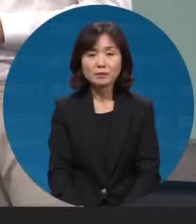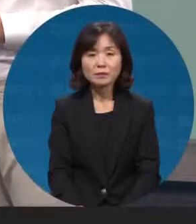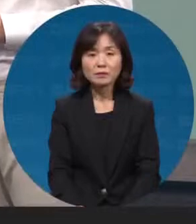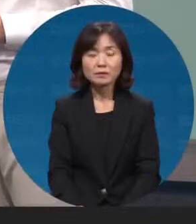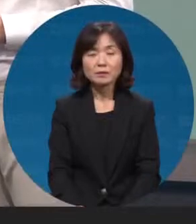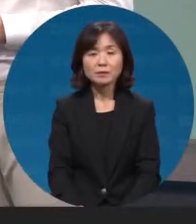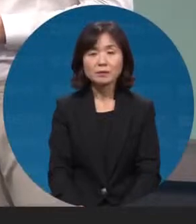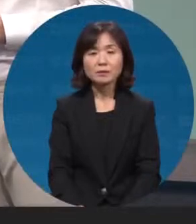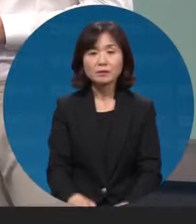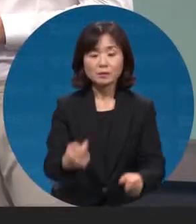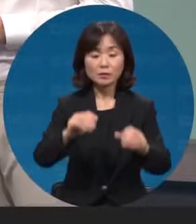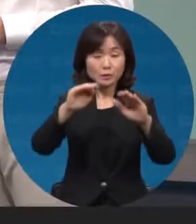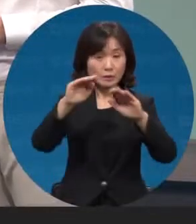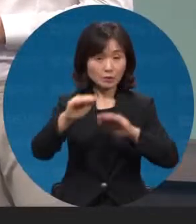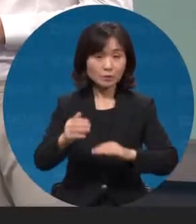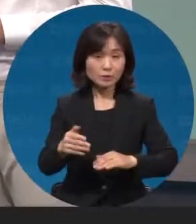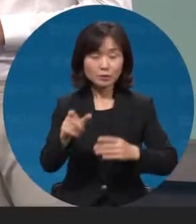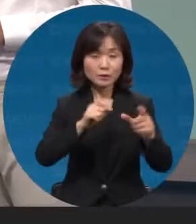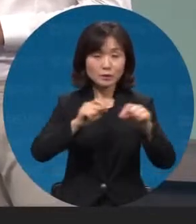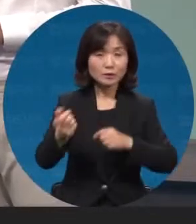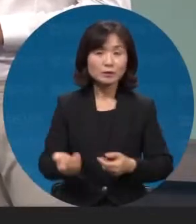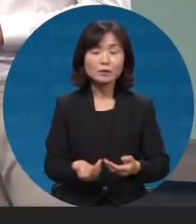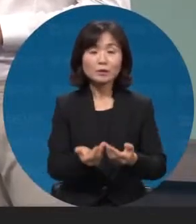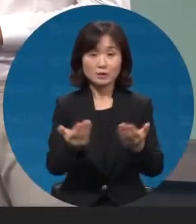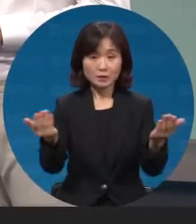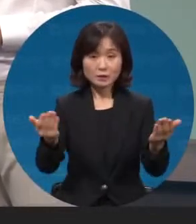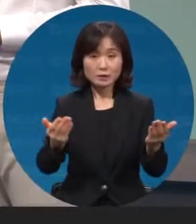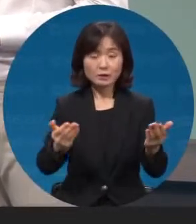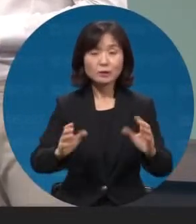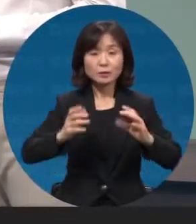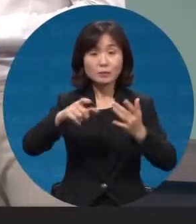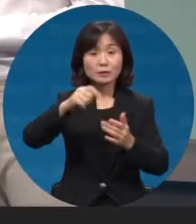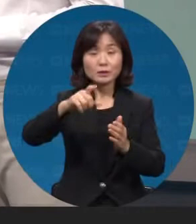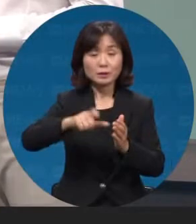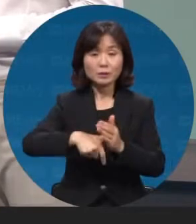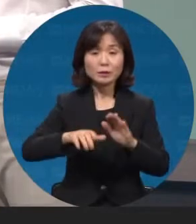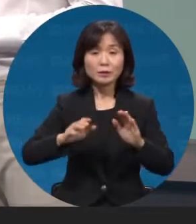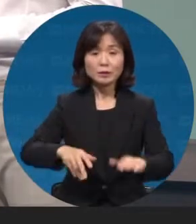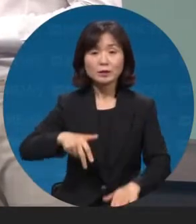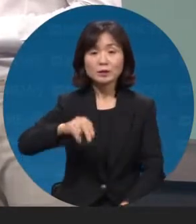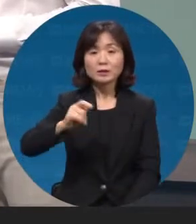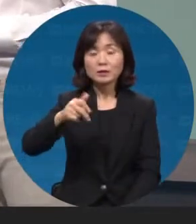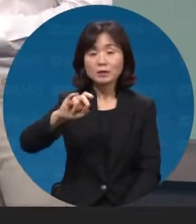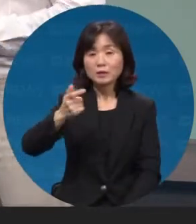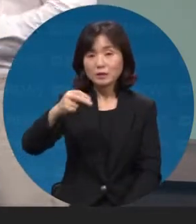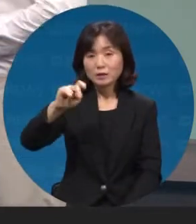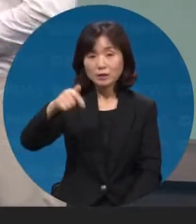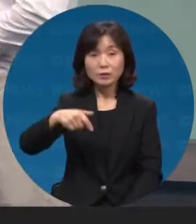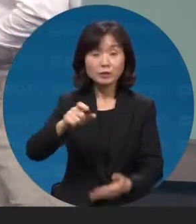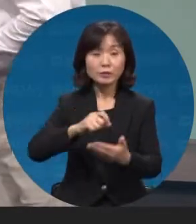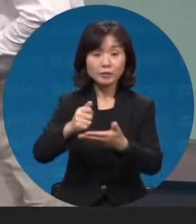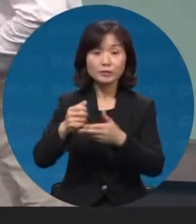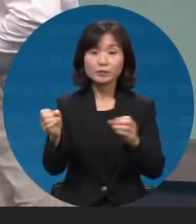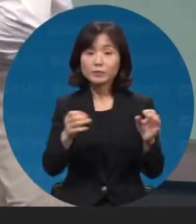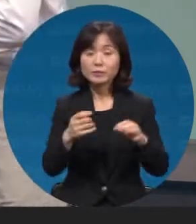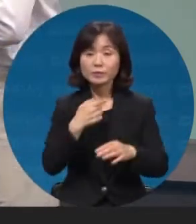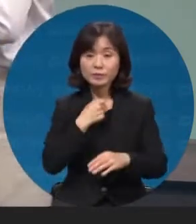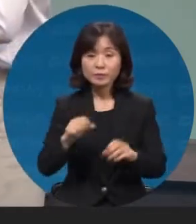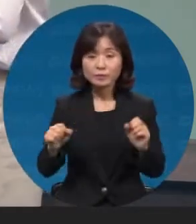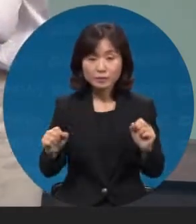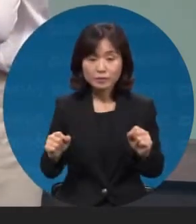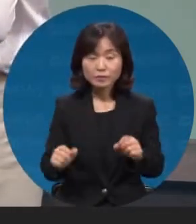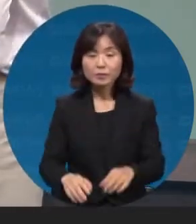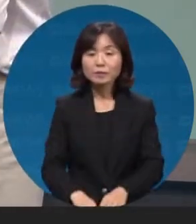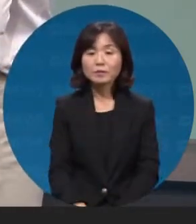그 다음은 쉽게 접하기 힘든 교육소식 골라서 전해드리는 글로벌 픽 아닙니다 오늘은 서진석 기자와 함께 합니다 버섯이 죠이 아세요